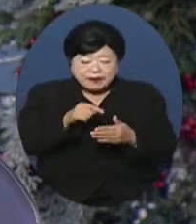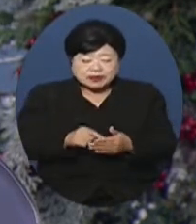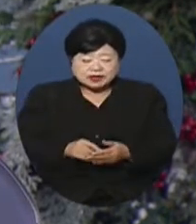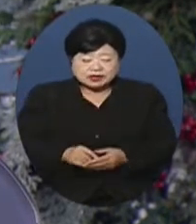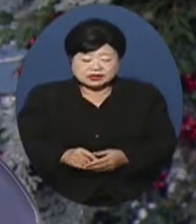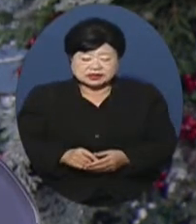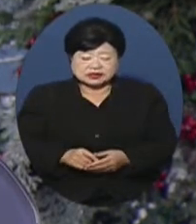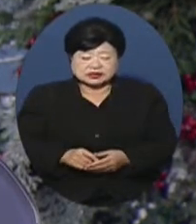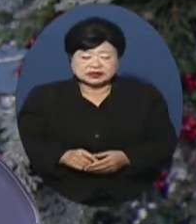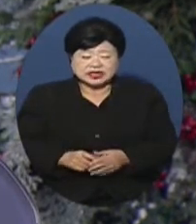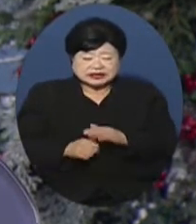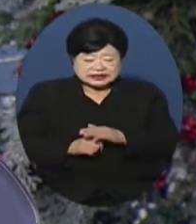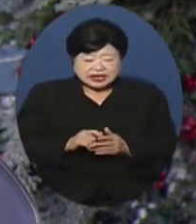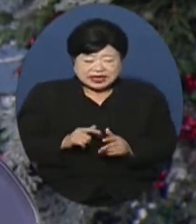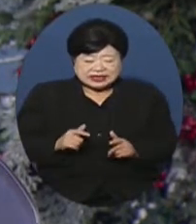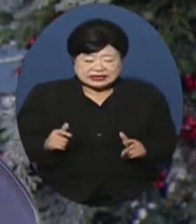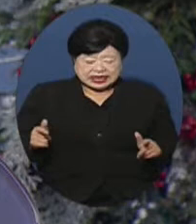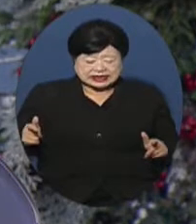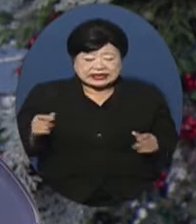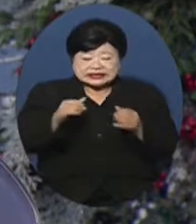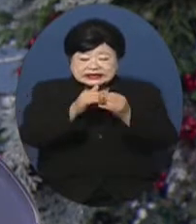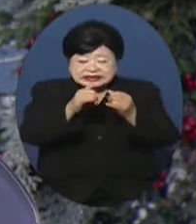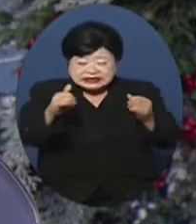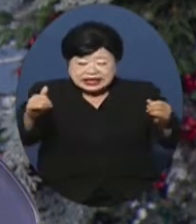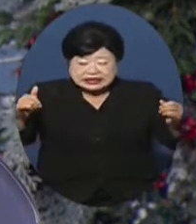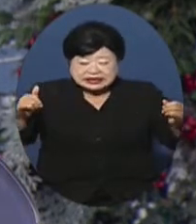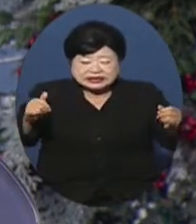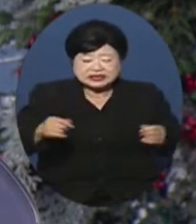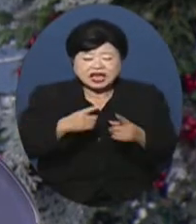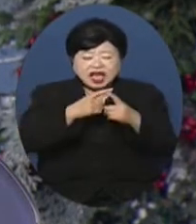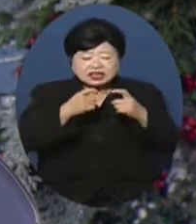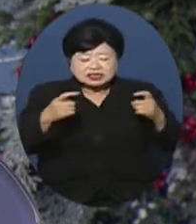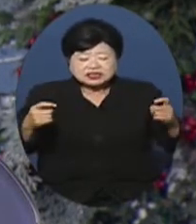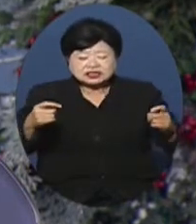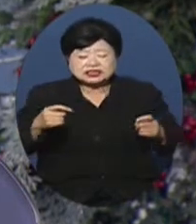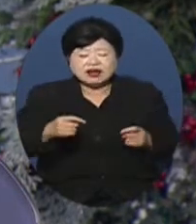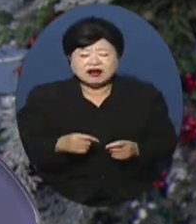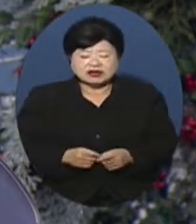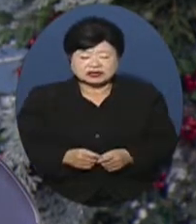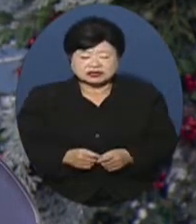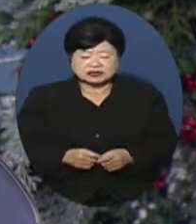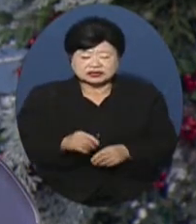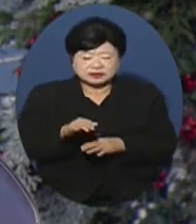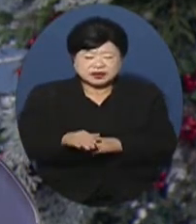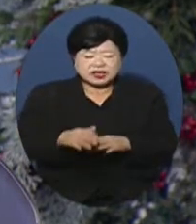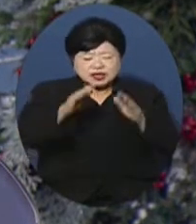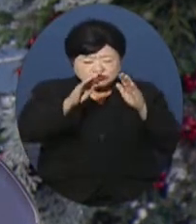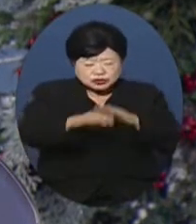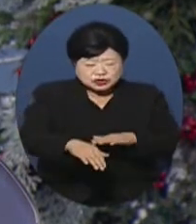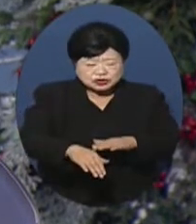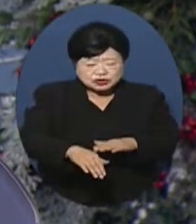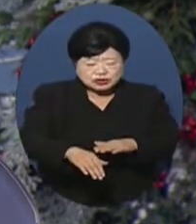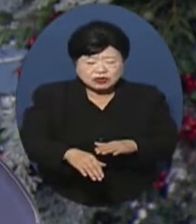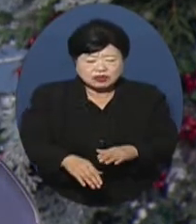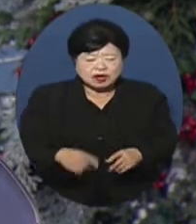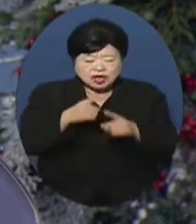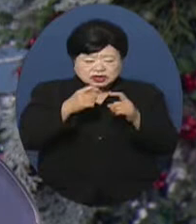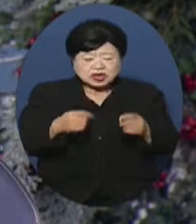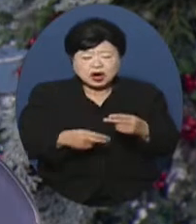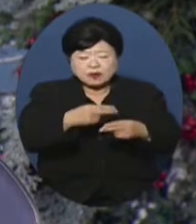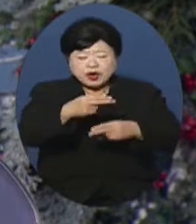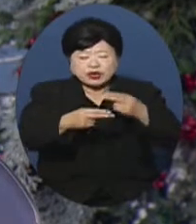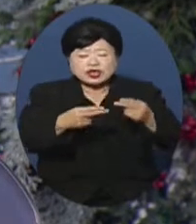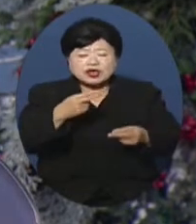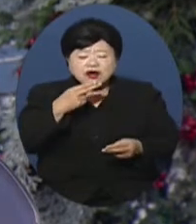제외 하진 딴 지혜의 하지 아니하는 연천 생업이 그 뿌려지는 지와